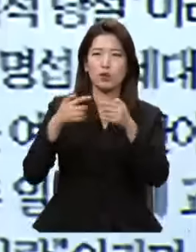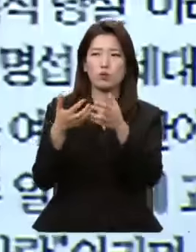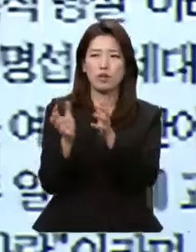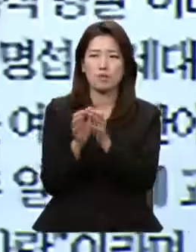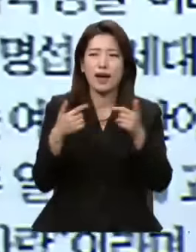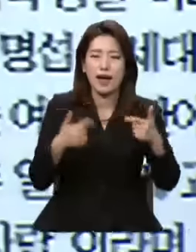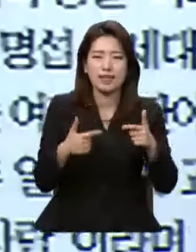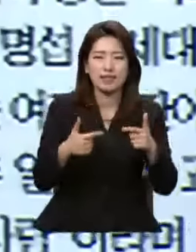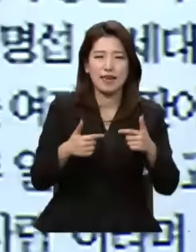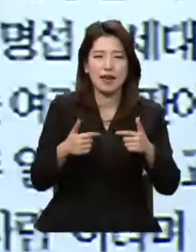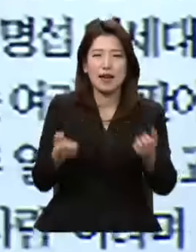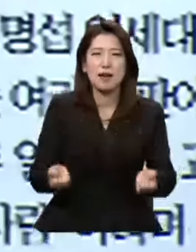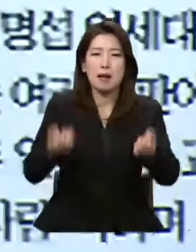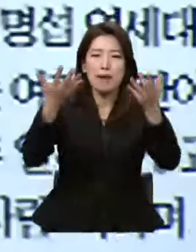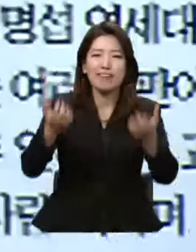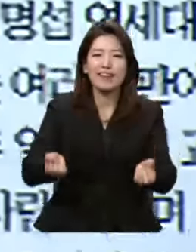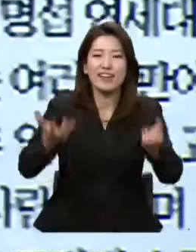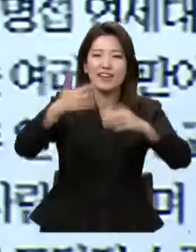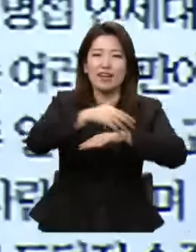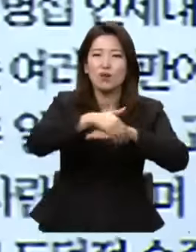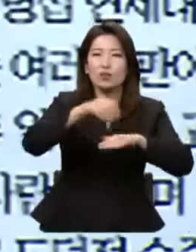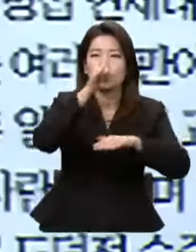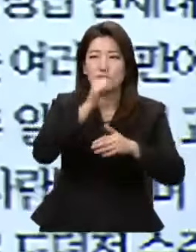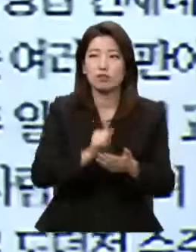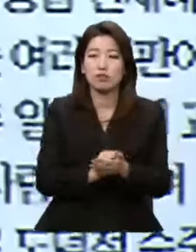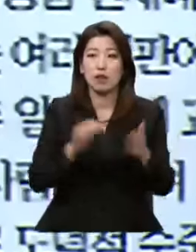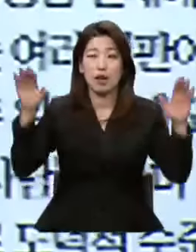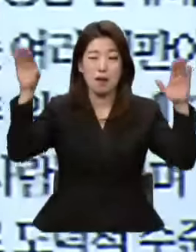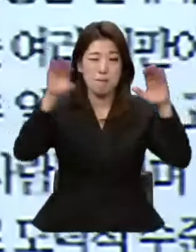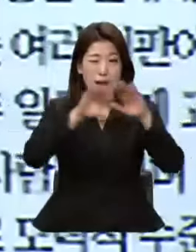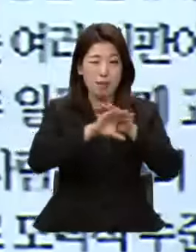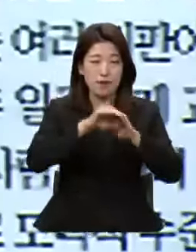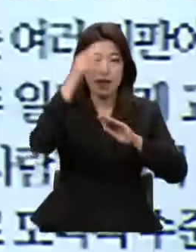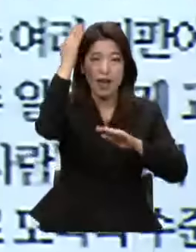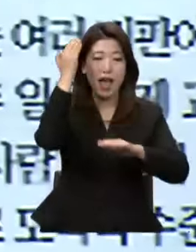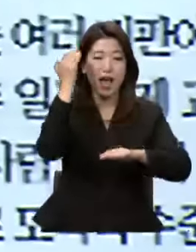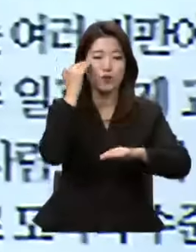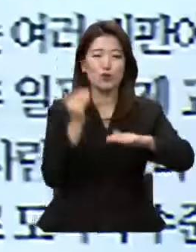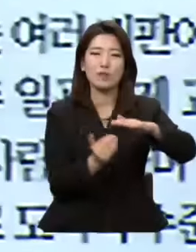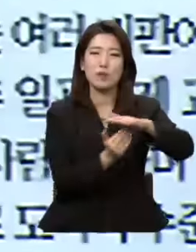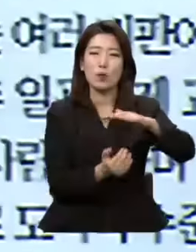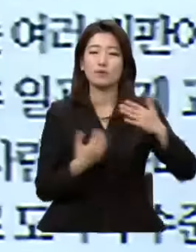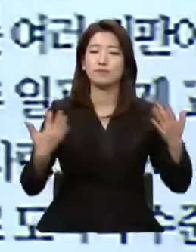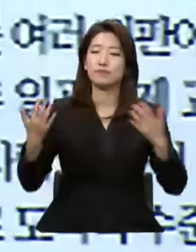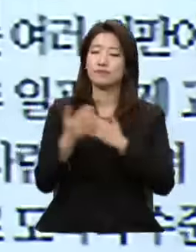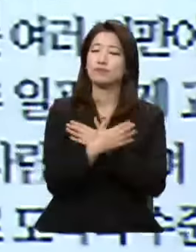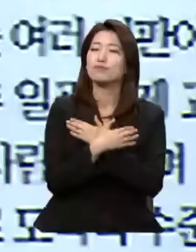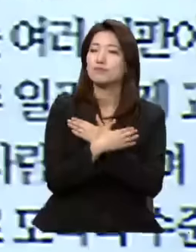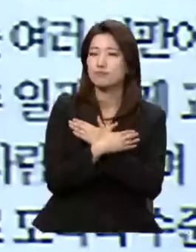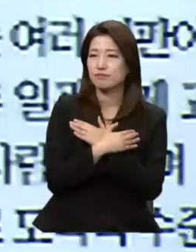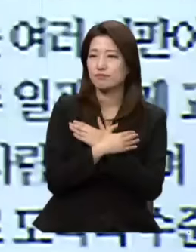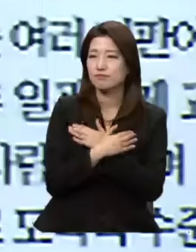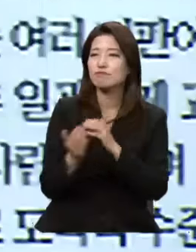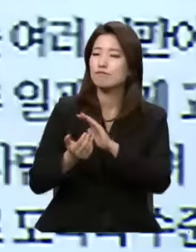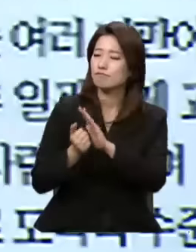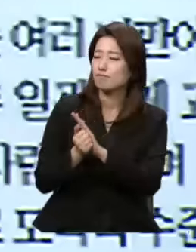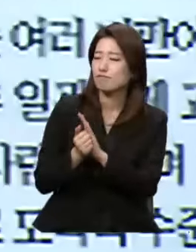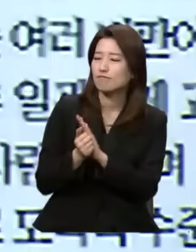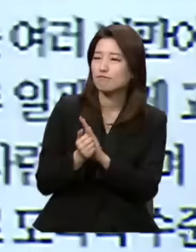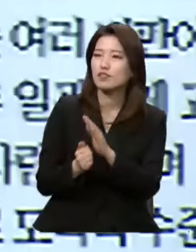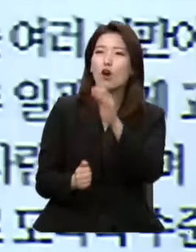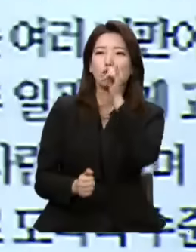한복으로 곱게 차려입고 불빛을 받으며 고의 관리들을 접대하고 낮에는 한국군을 지원할 물품을 구하기 위해 미군